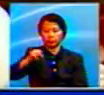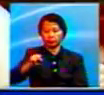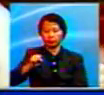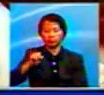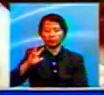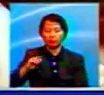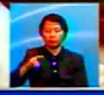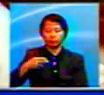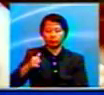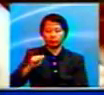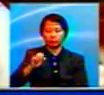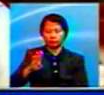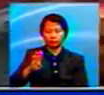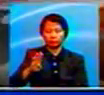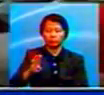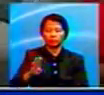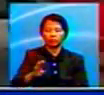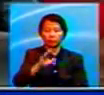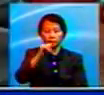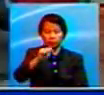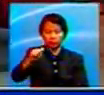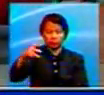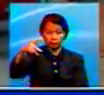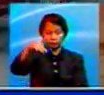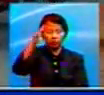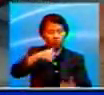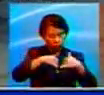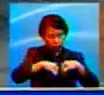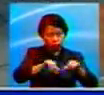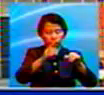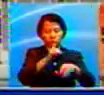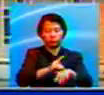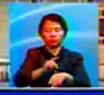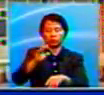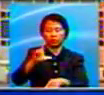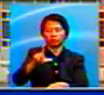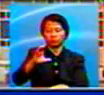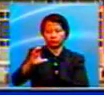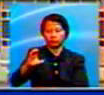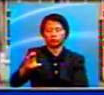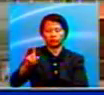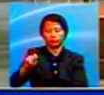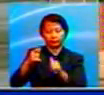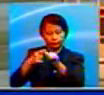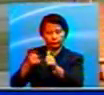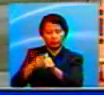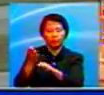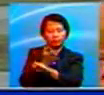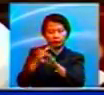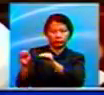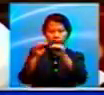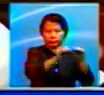Airport Holdings Berhad, Dato' Azmi Murad, AirAsia akan terus beroperasi di Terminal Tambang Murah LCCT sebelum